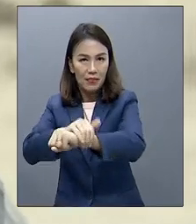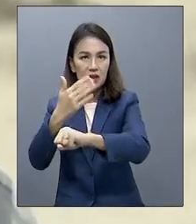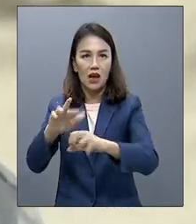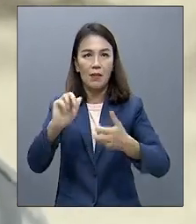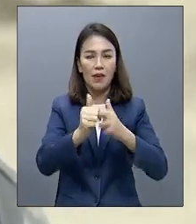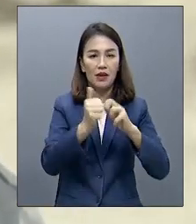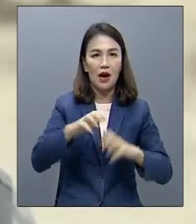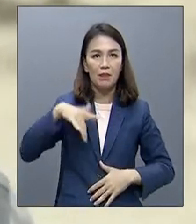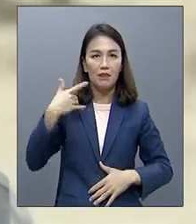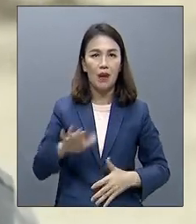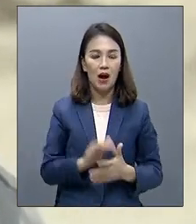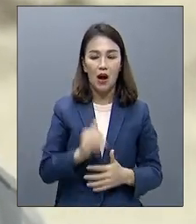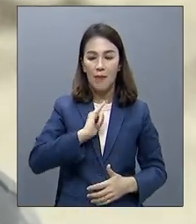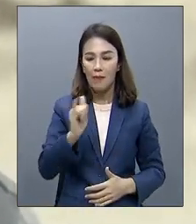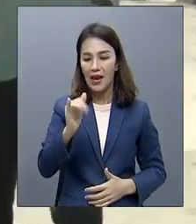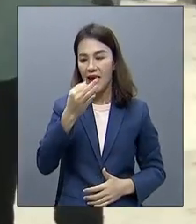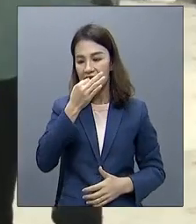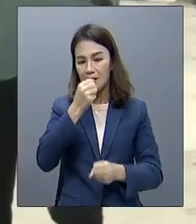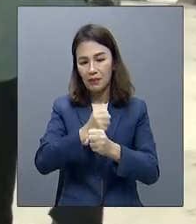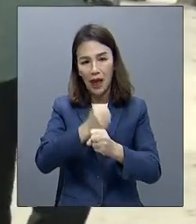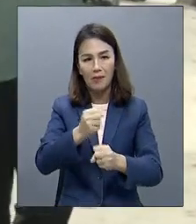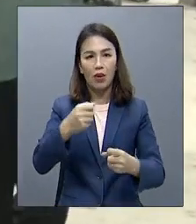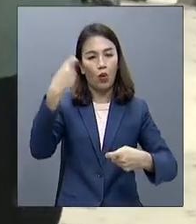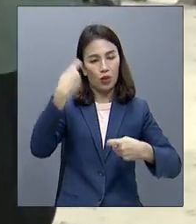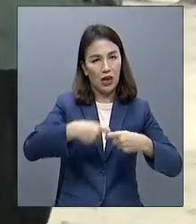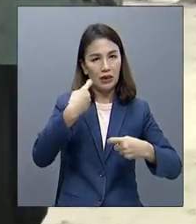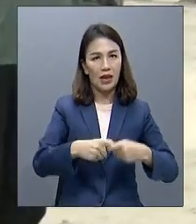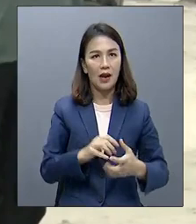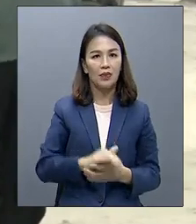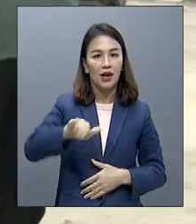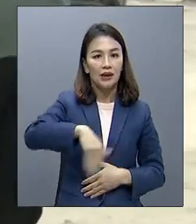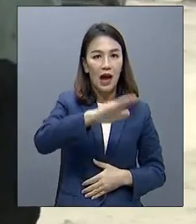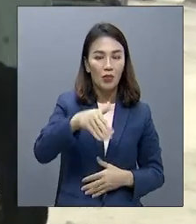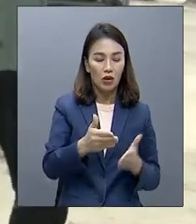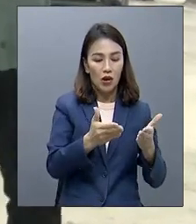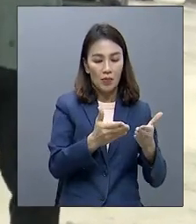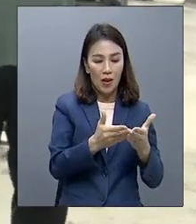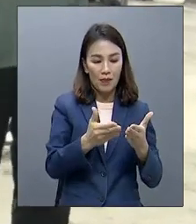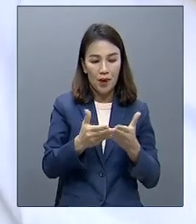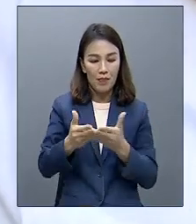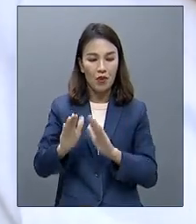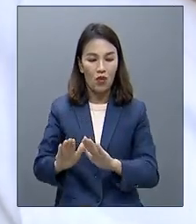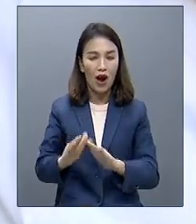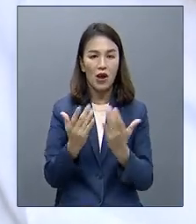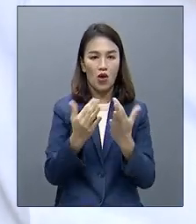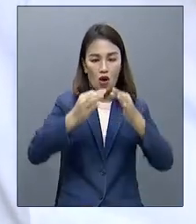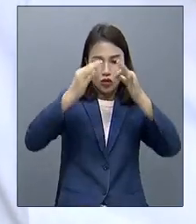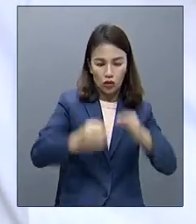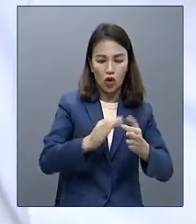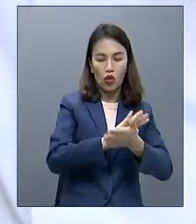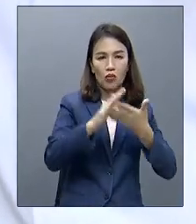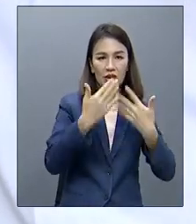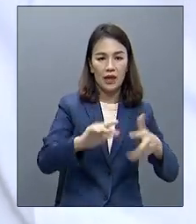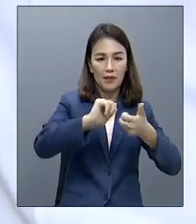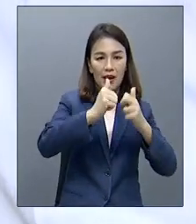ไม่กล้าไปประกอบอาชีพการปิดร่องน้ำครั้งนี้ชาวประมงจะปิดไปจนกว่าจะบรรลุข้อตกลงและปัญหาได้รับการ